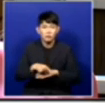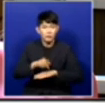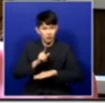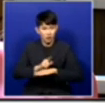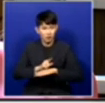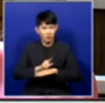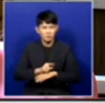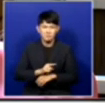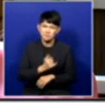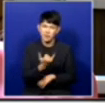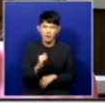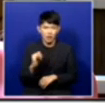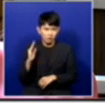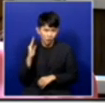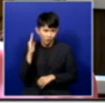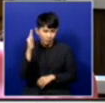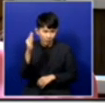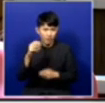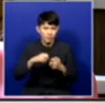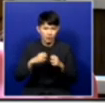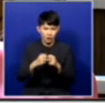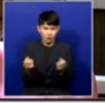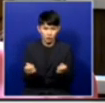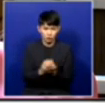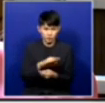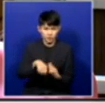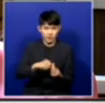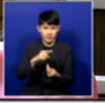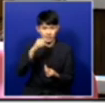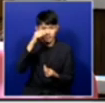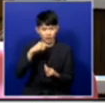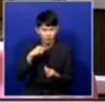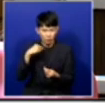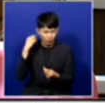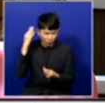จะส่งผลต่อเศรษฐกิจของไทยทอดยาวไปถึงปลายปี